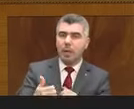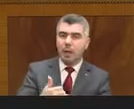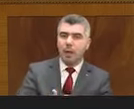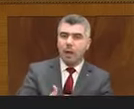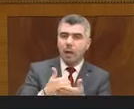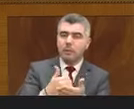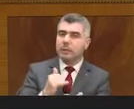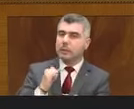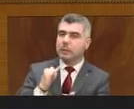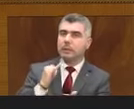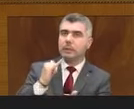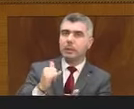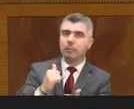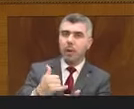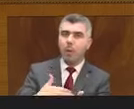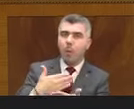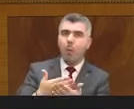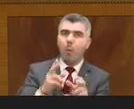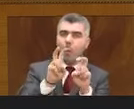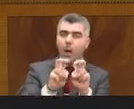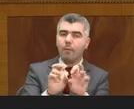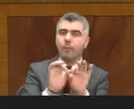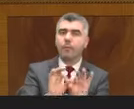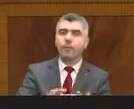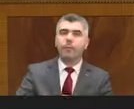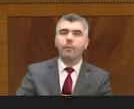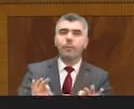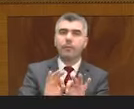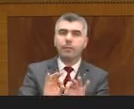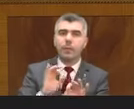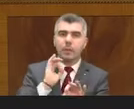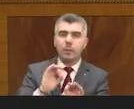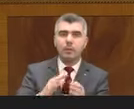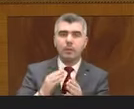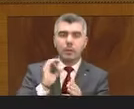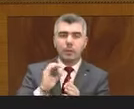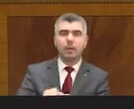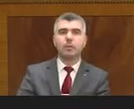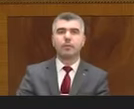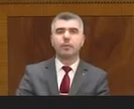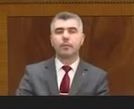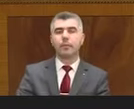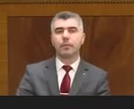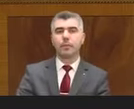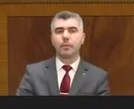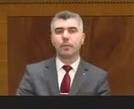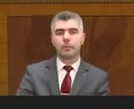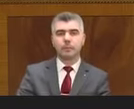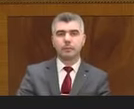هو مستمر وغيبقى مستمر إلى حين أن تتحسن الأحوال إن شاء الله.